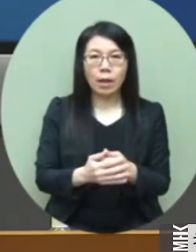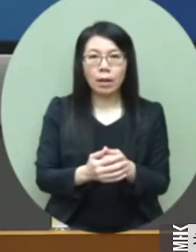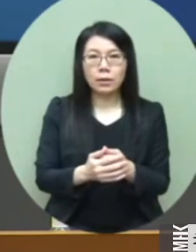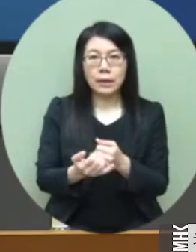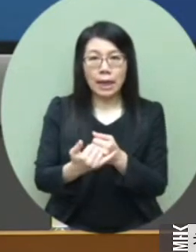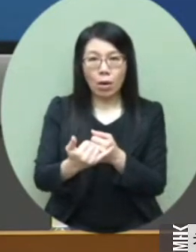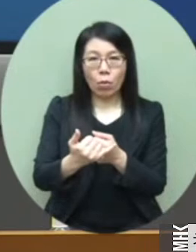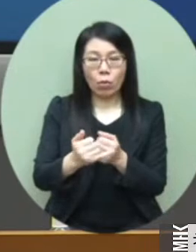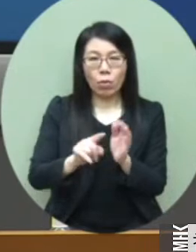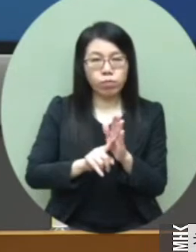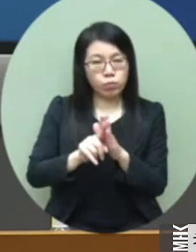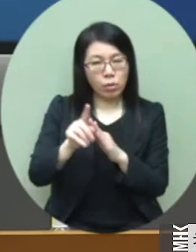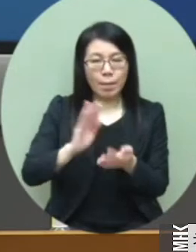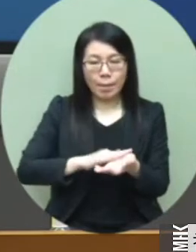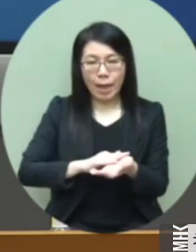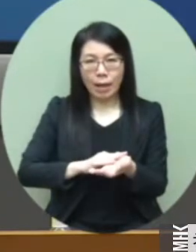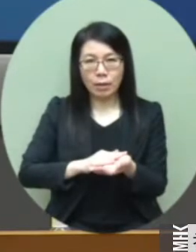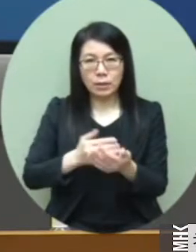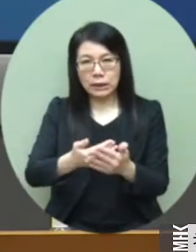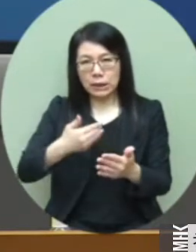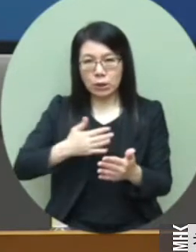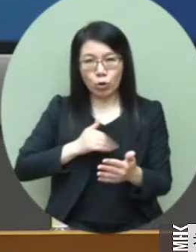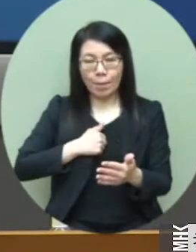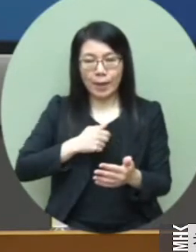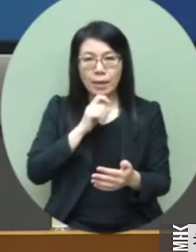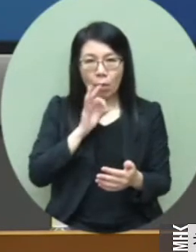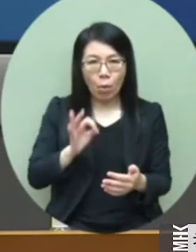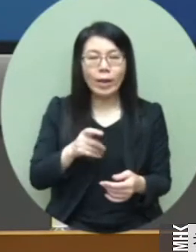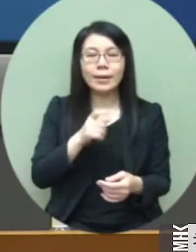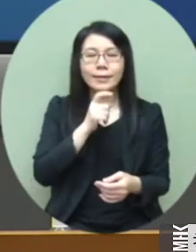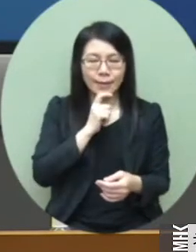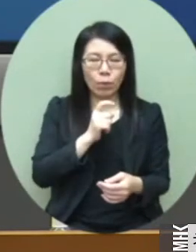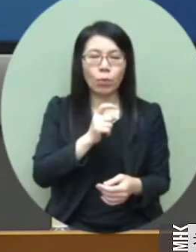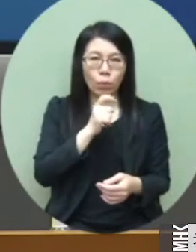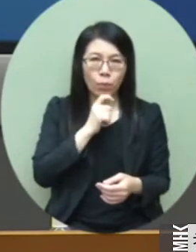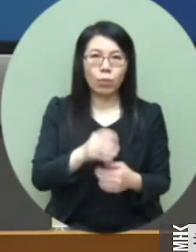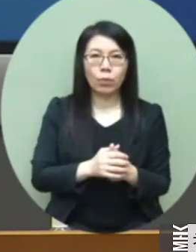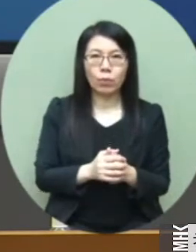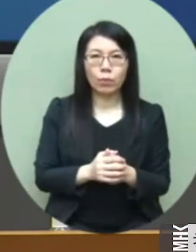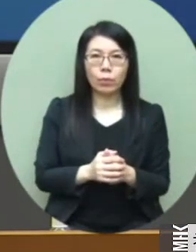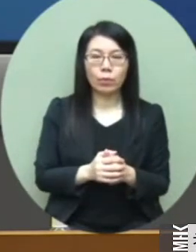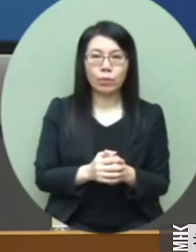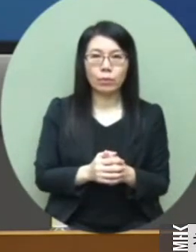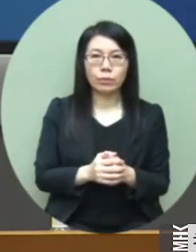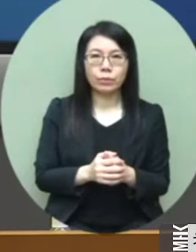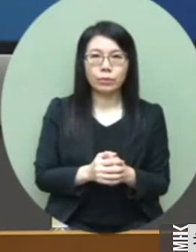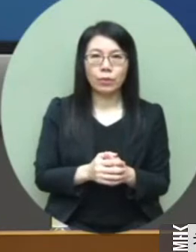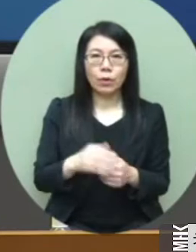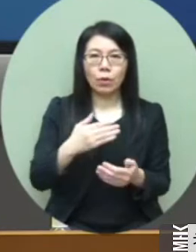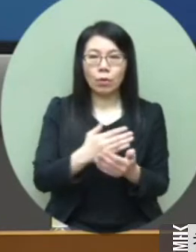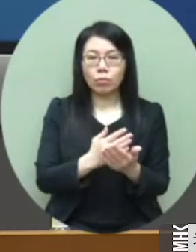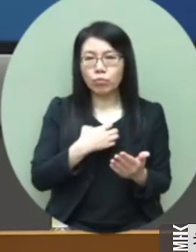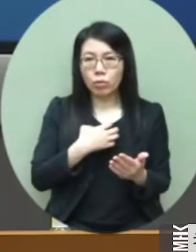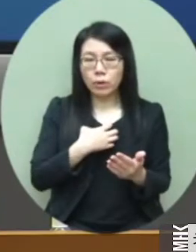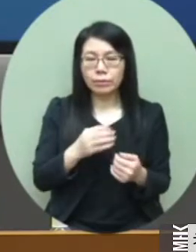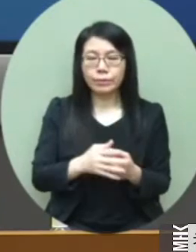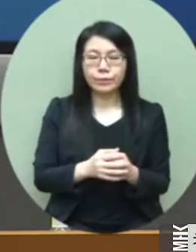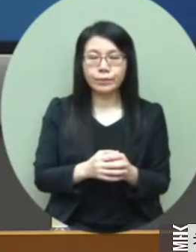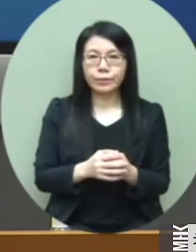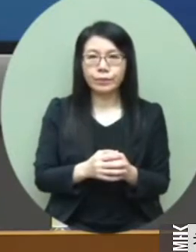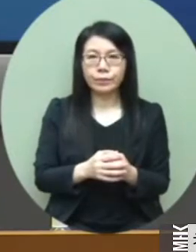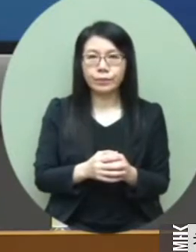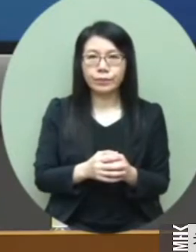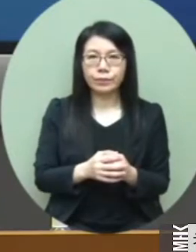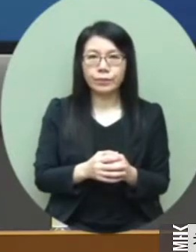呢？其实是有的，因为我们都觉得如果是有一些反弹的